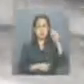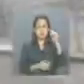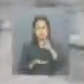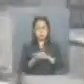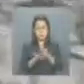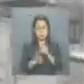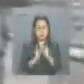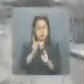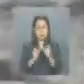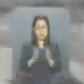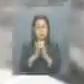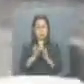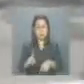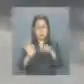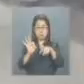9,000 คน